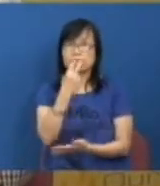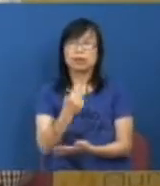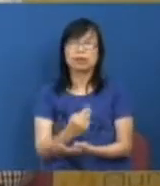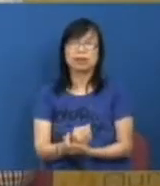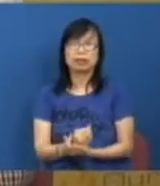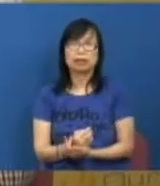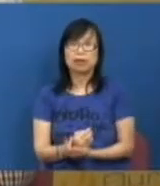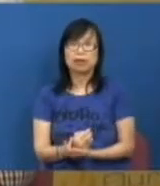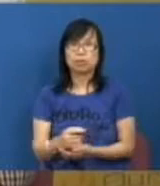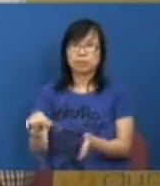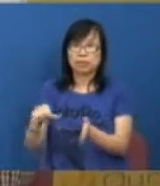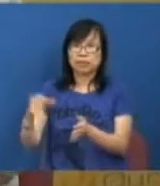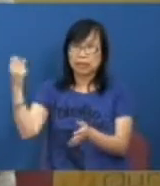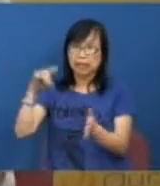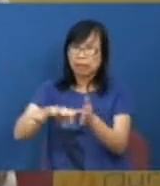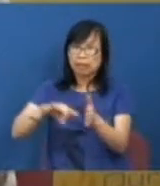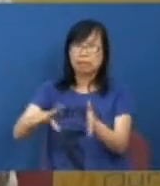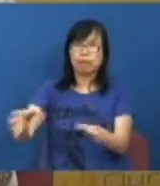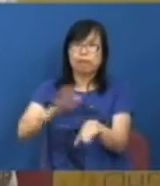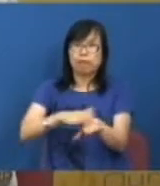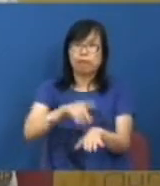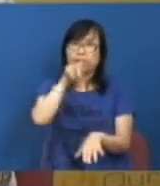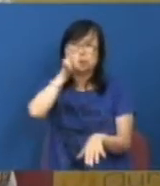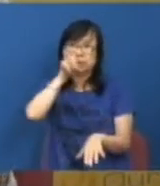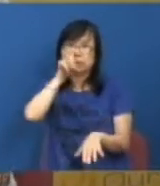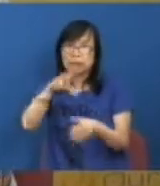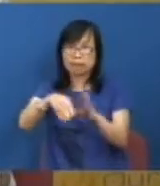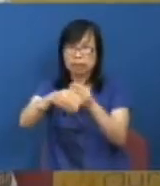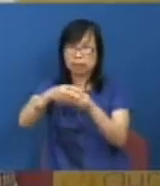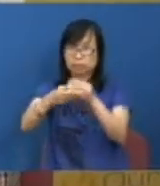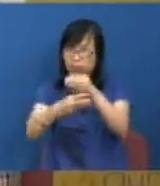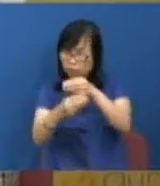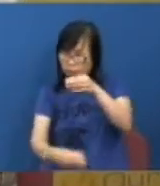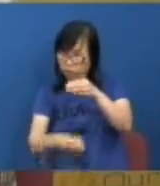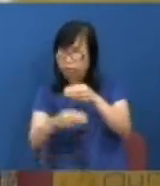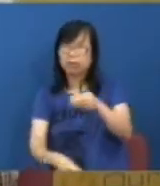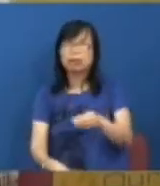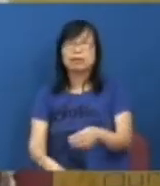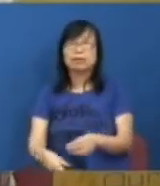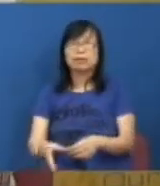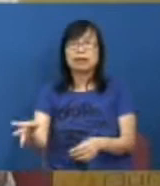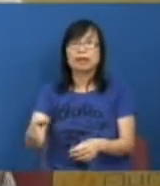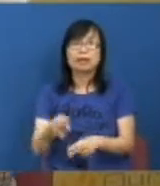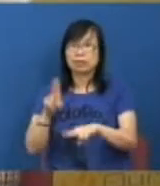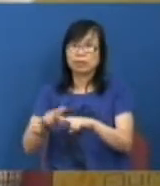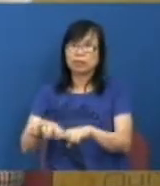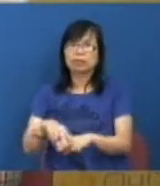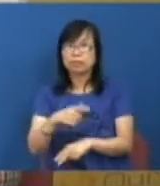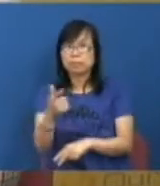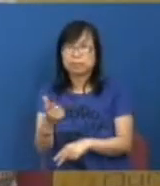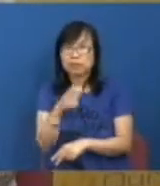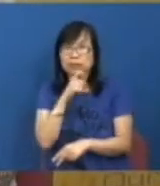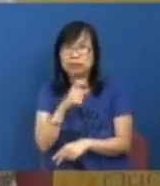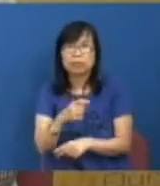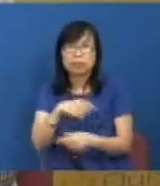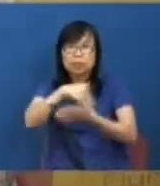或用啲能源咧，佢淨係弄個膠袋啊。都可以運送嘅，即係大陸真係無奇不有啊！但係當然佢哋即係